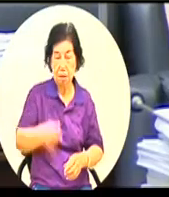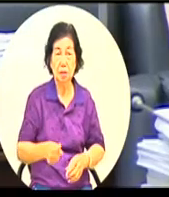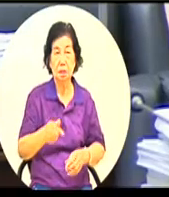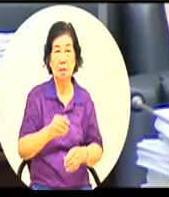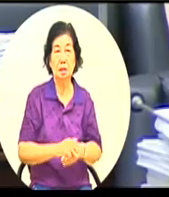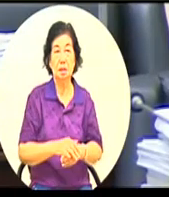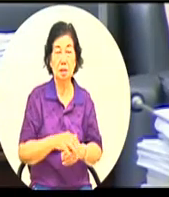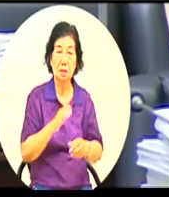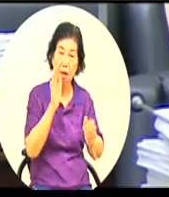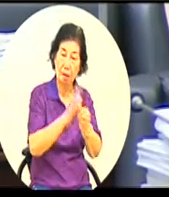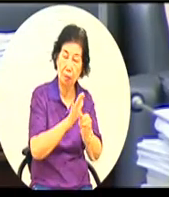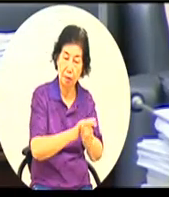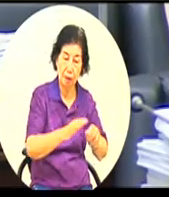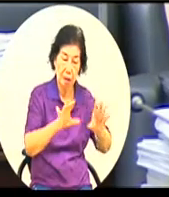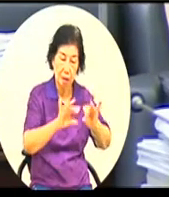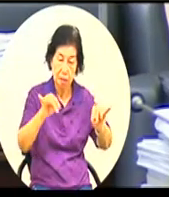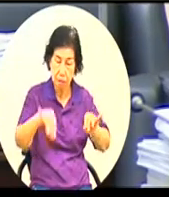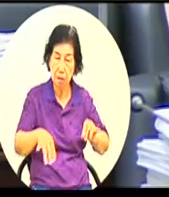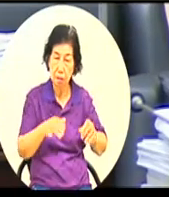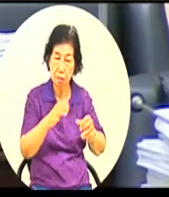啊，你嘛是甘命啊袂假子，